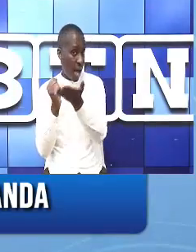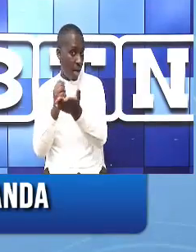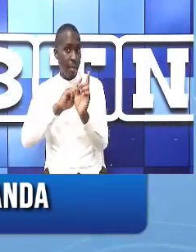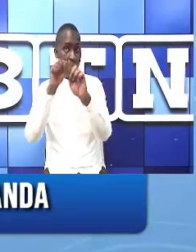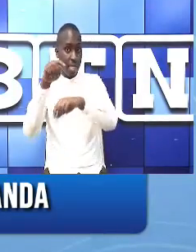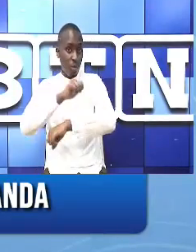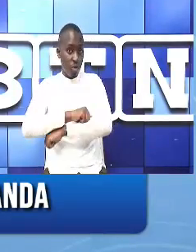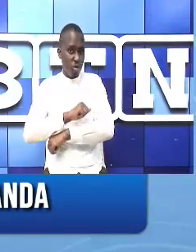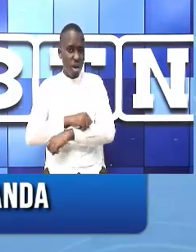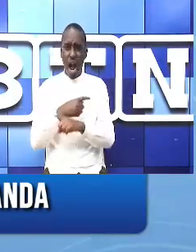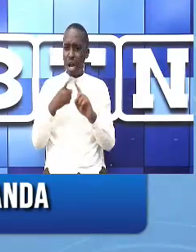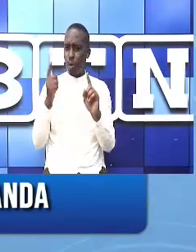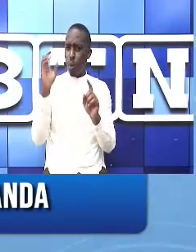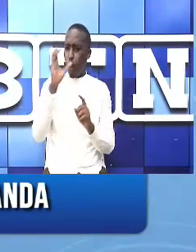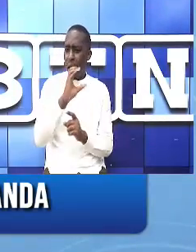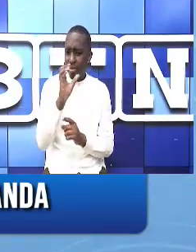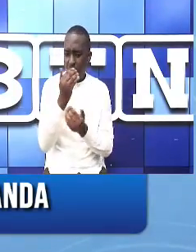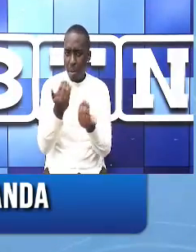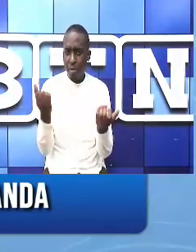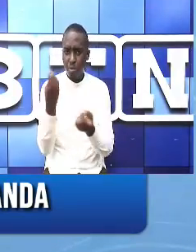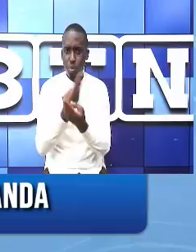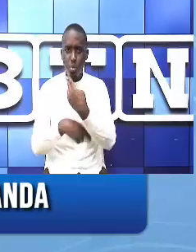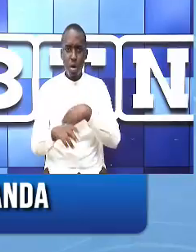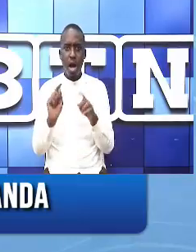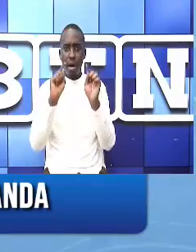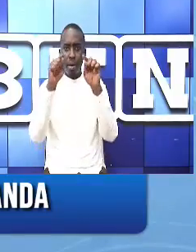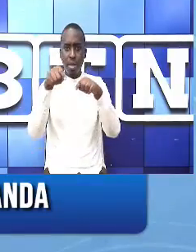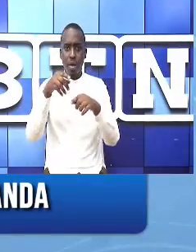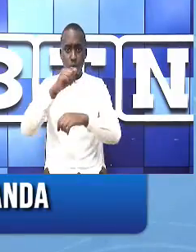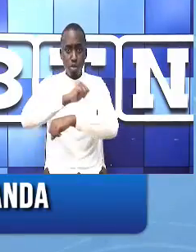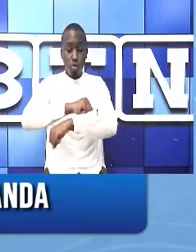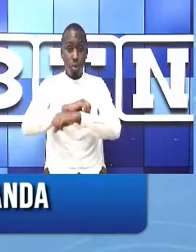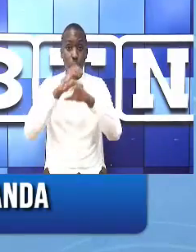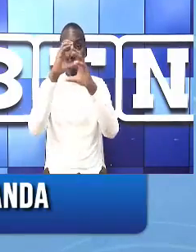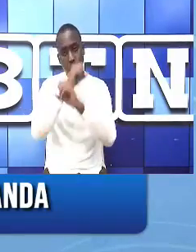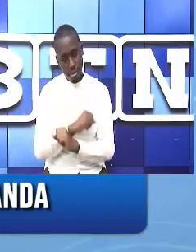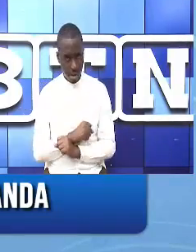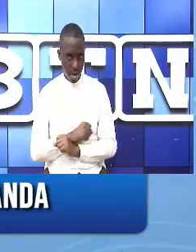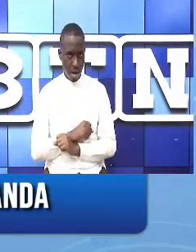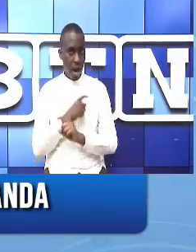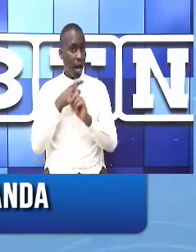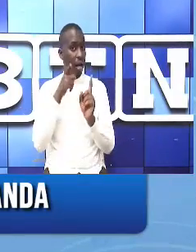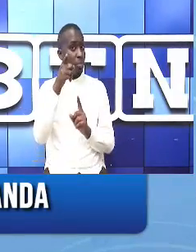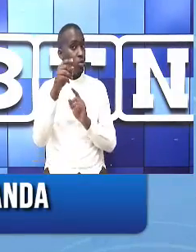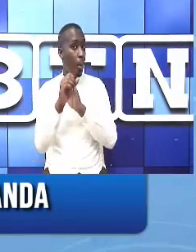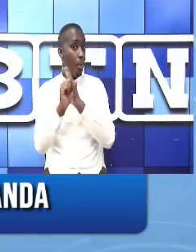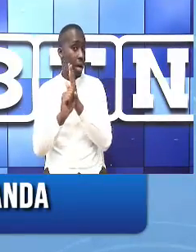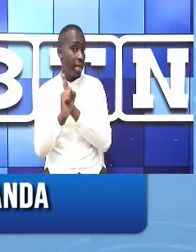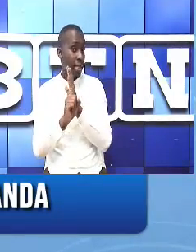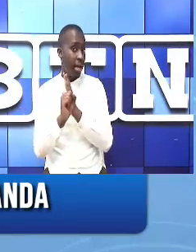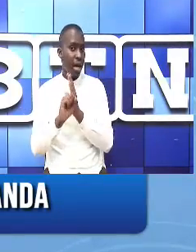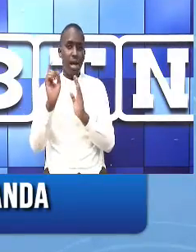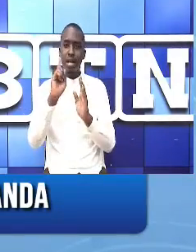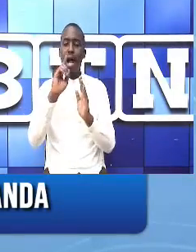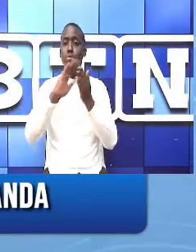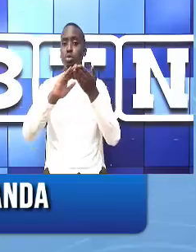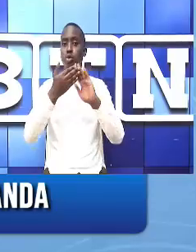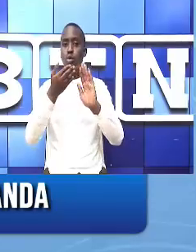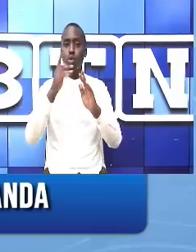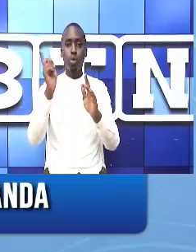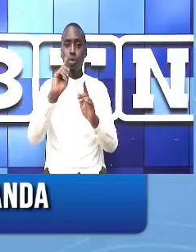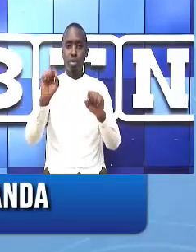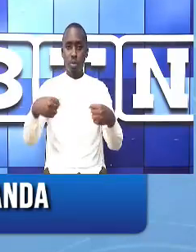ariko wajya gushakayo abana bafite ubumuga bagiye ku ishuri ukabaho kandi muri uwo murenge nta n'umudugudu wabona udafite